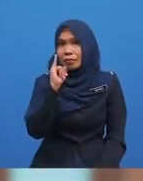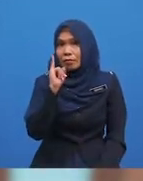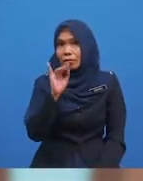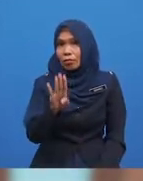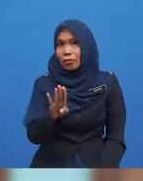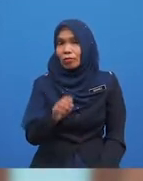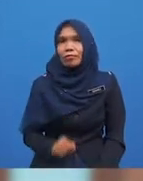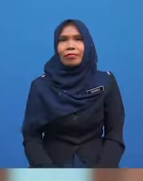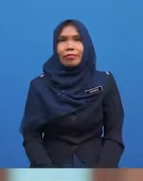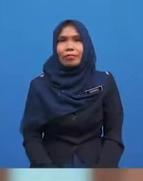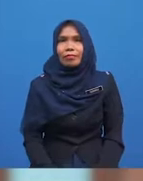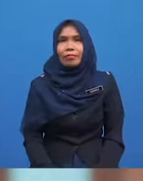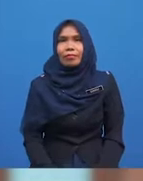3 suku.